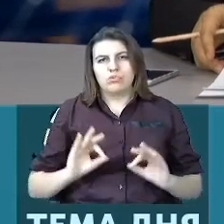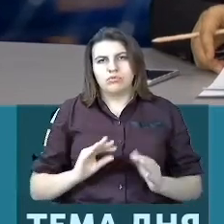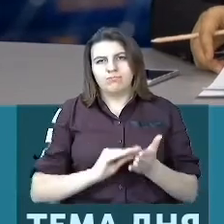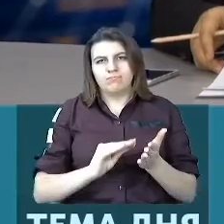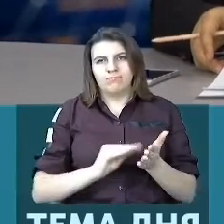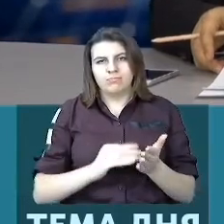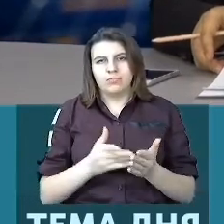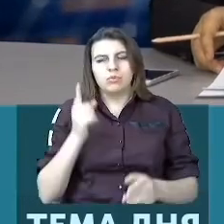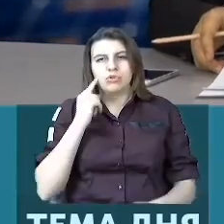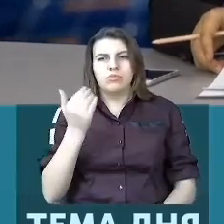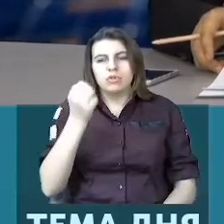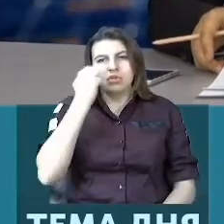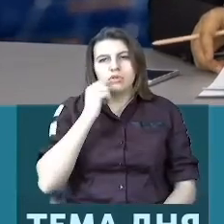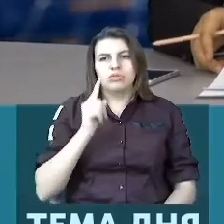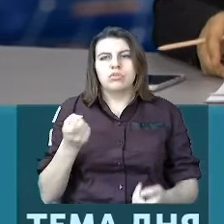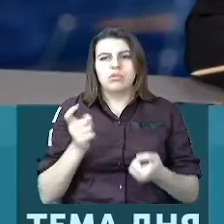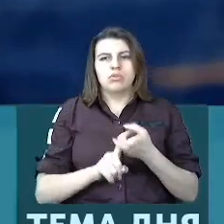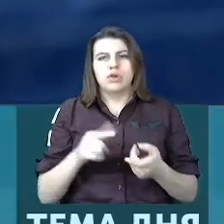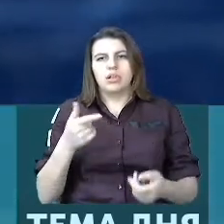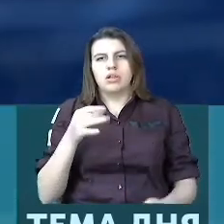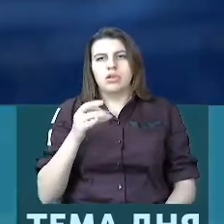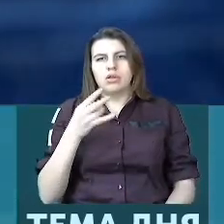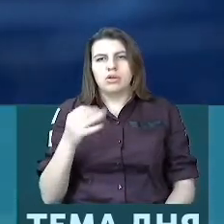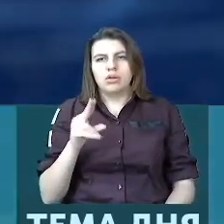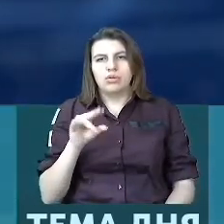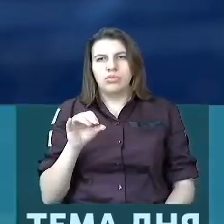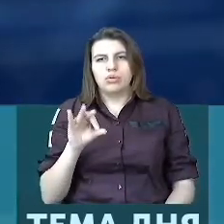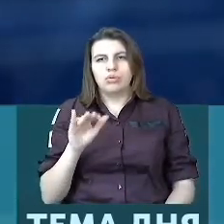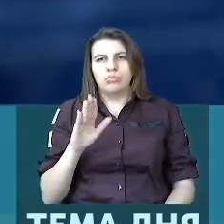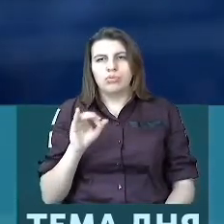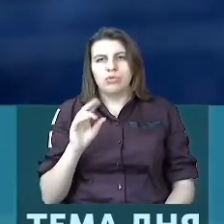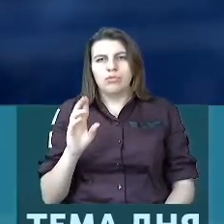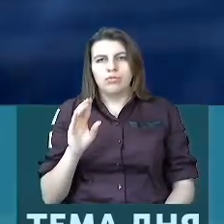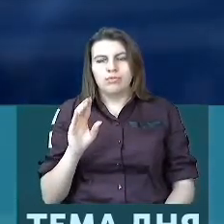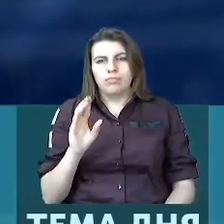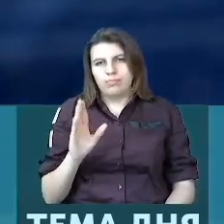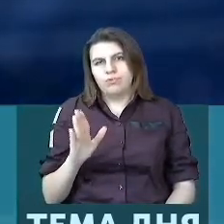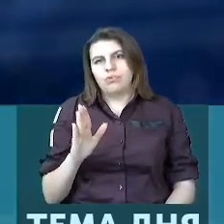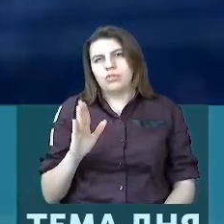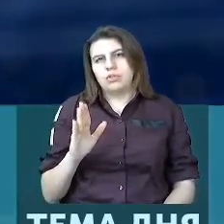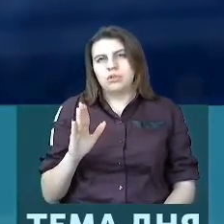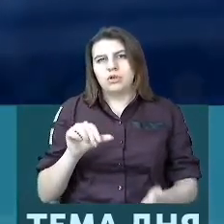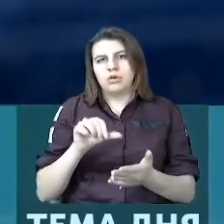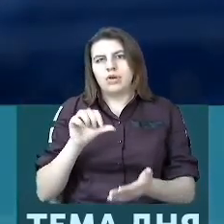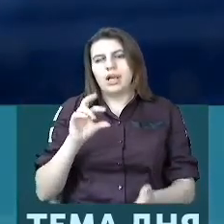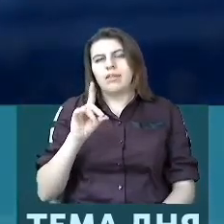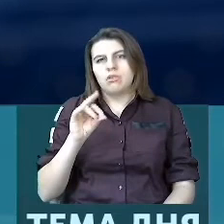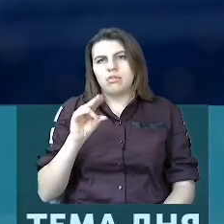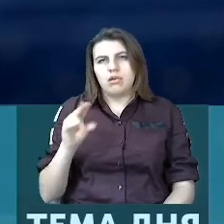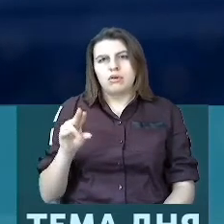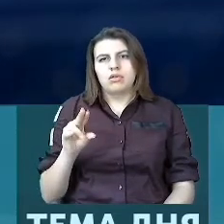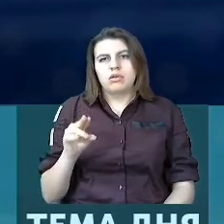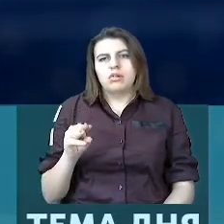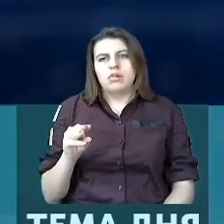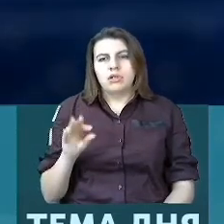вас, дякуємо за те, що долучились. Геннадій Дубовий, кандидат юридичних наук, був з нами на зв'язку. А що ж,